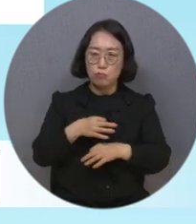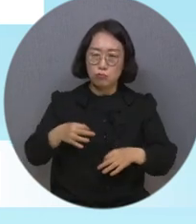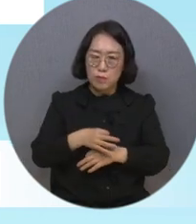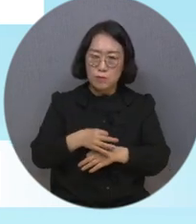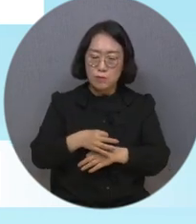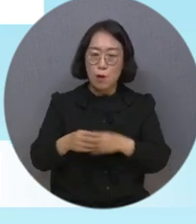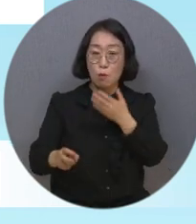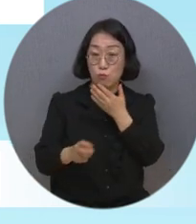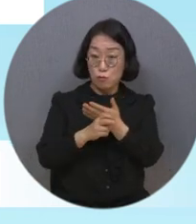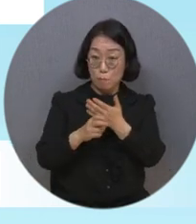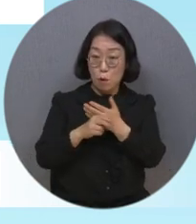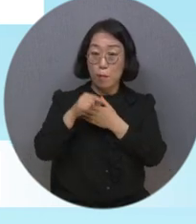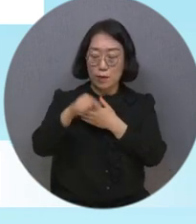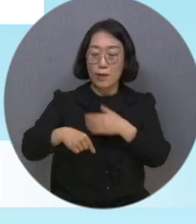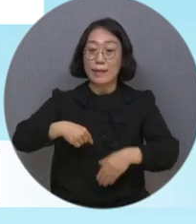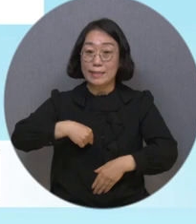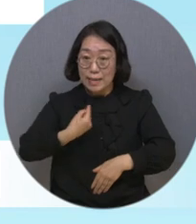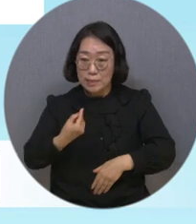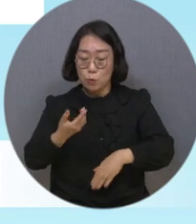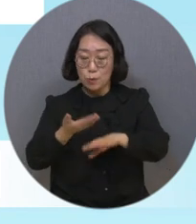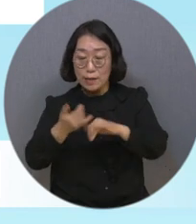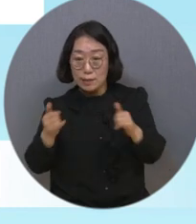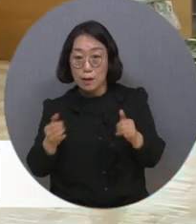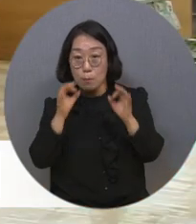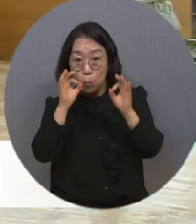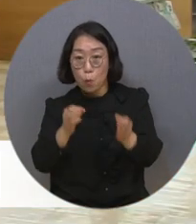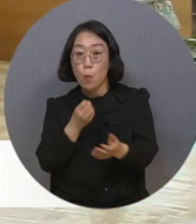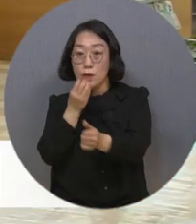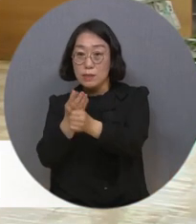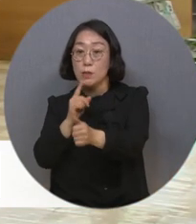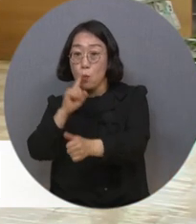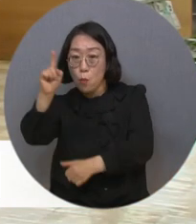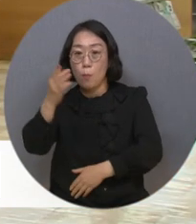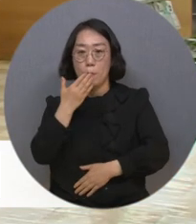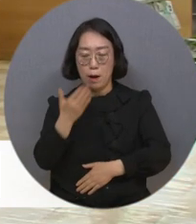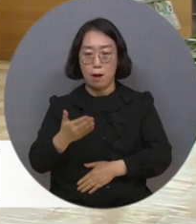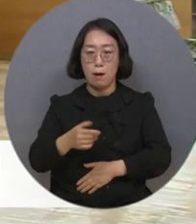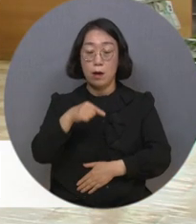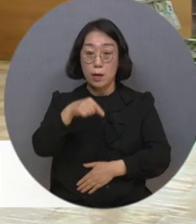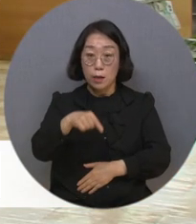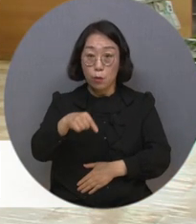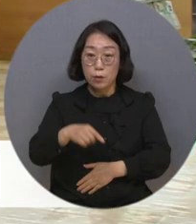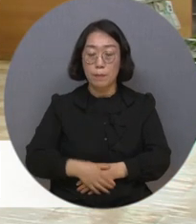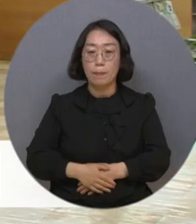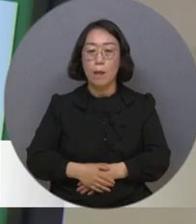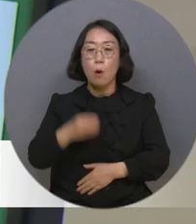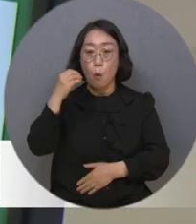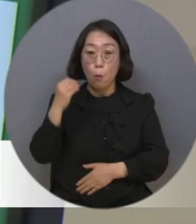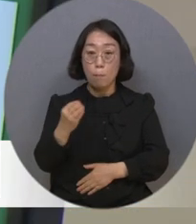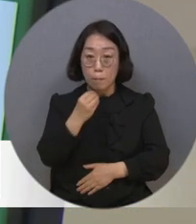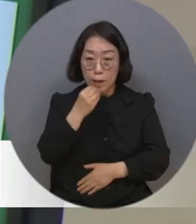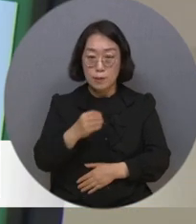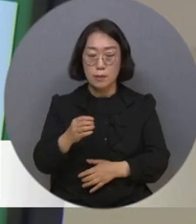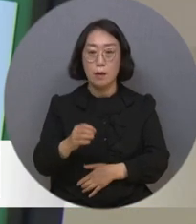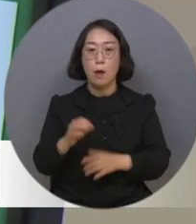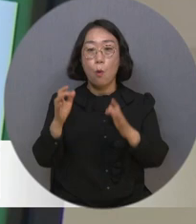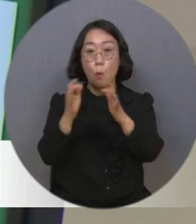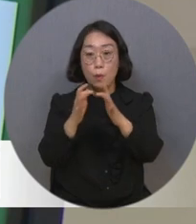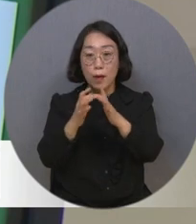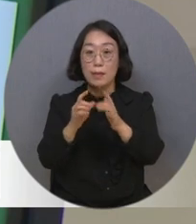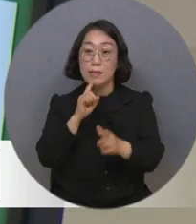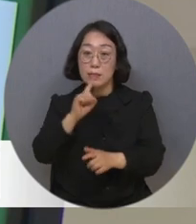행위에 대한 자진신고와 제보를 받습니다. 자진신고와 제보는 고용보험 홈페이지 내 온라인